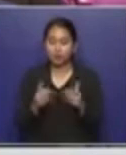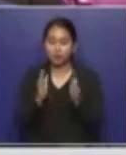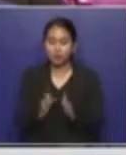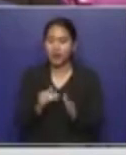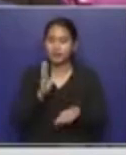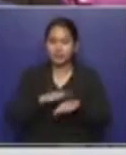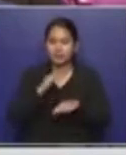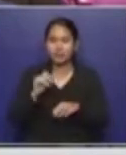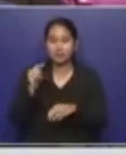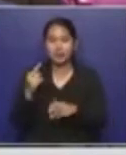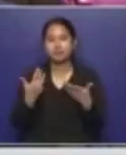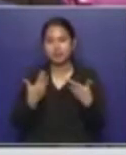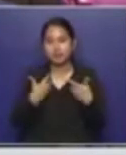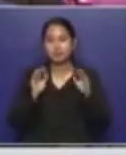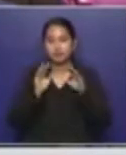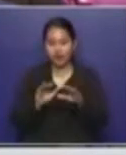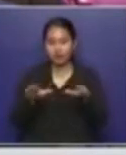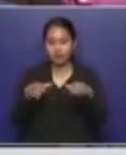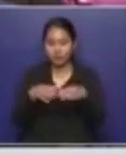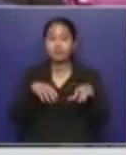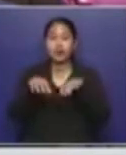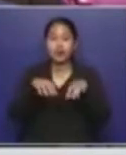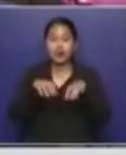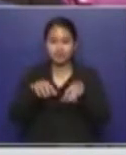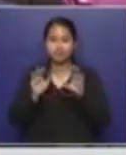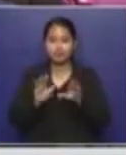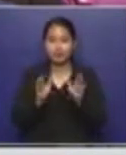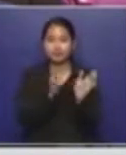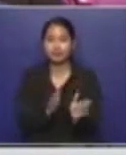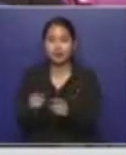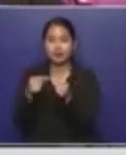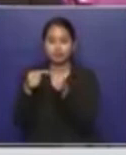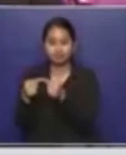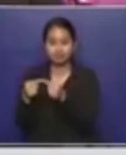ดีกว่าก็ฝากคณะผู้บริหารเอาไปดำเนินการ